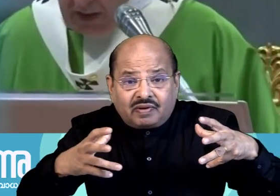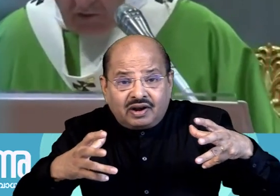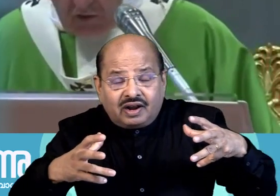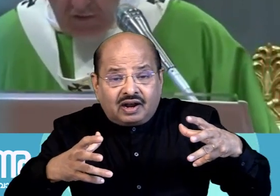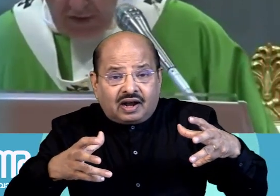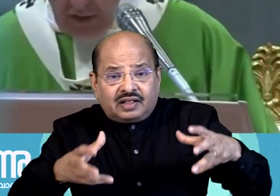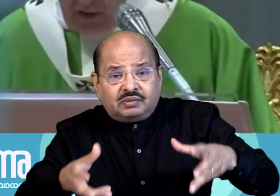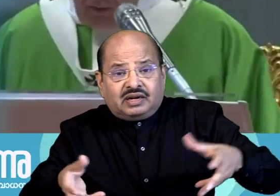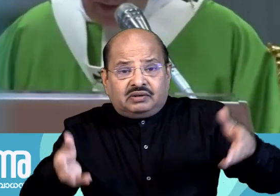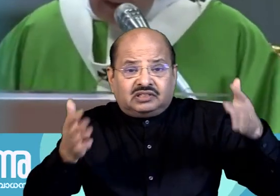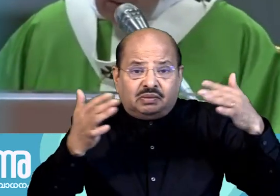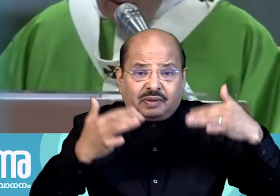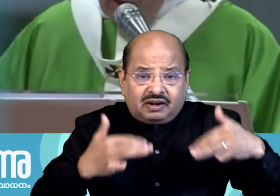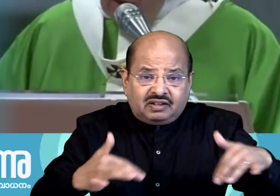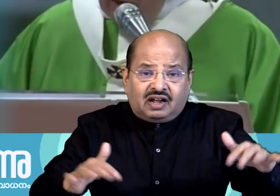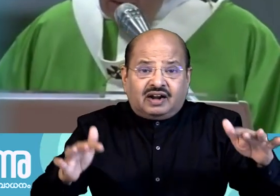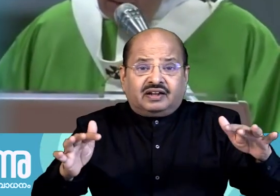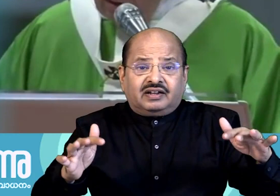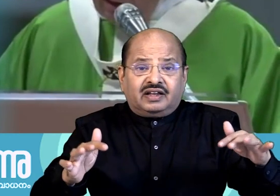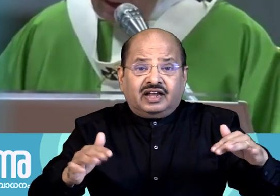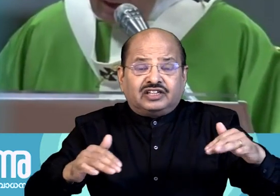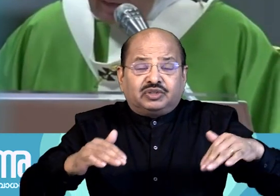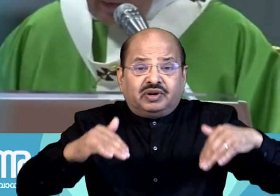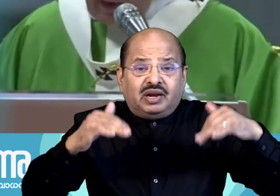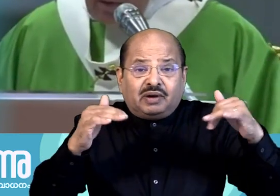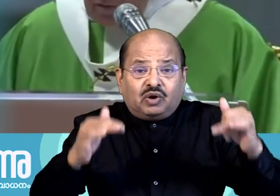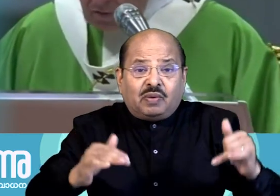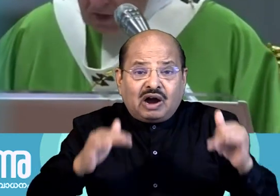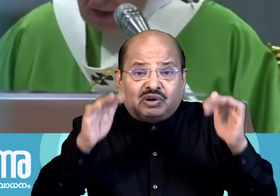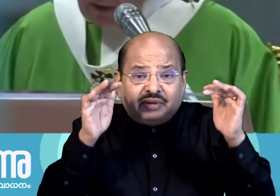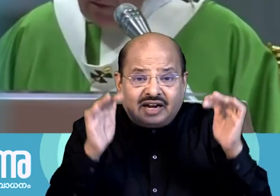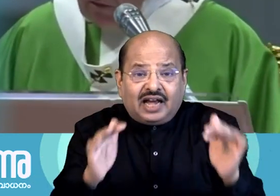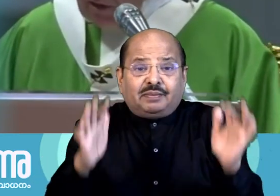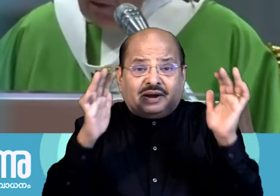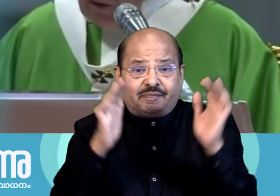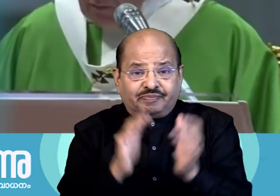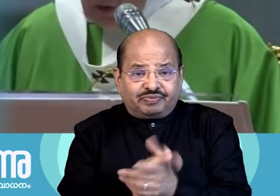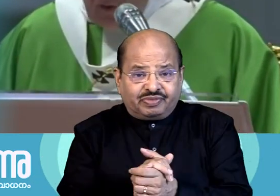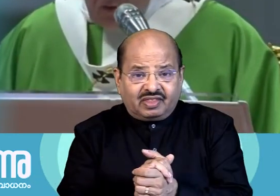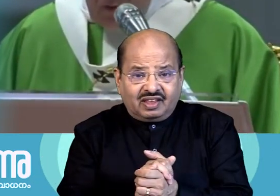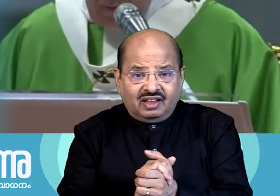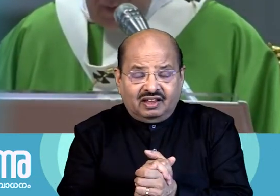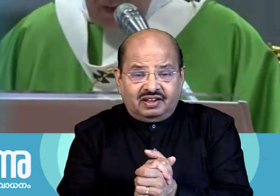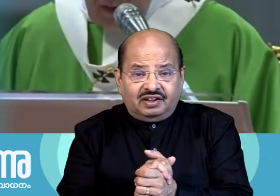മനോഭാവം, അതിന് മറ്റു വിധത്തിൽ പറയുന്നതാണ് യേശുവിൻ്റെ മനോഭാവം ഇല്ലായ്മ.